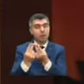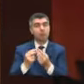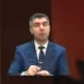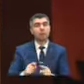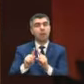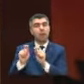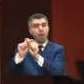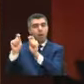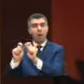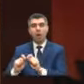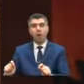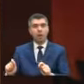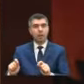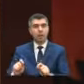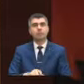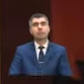حر،